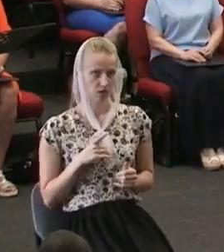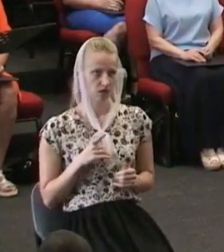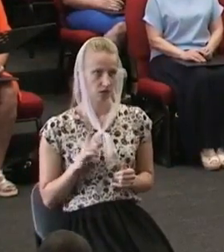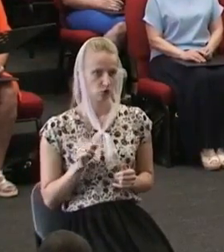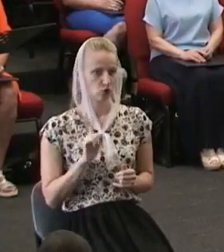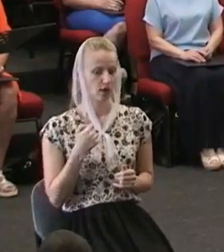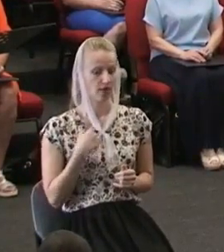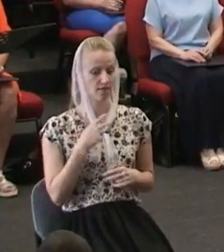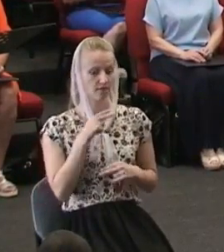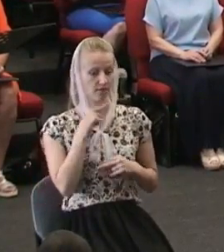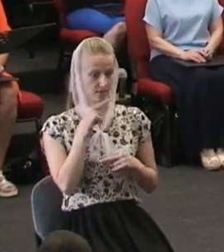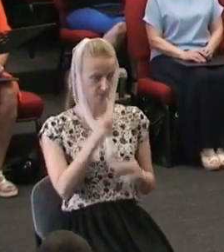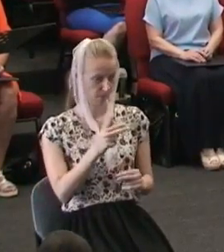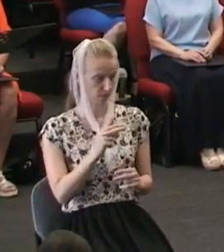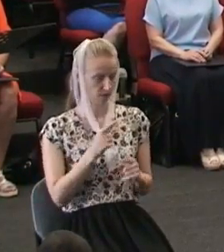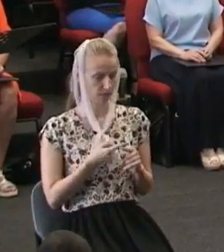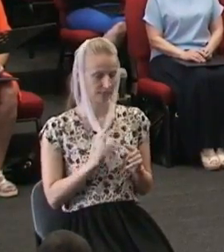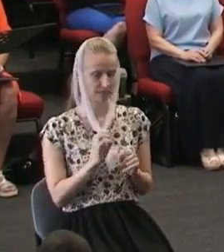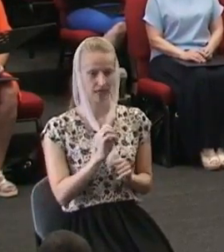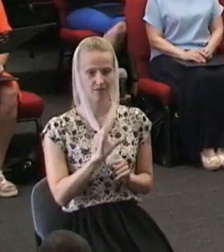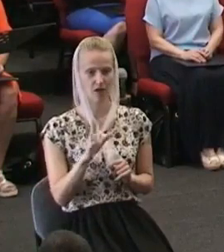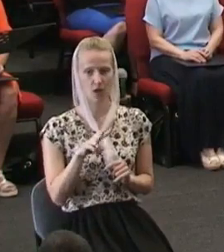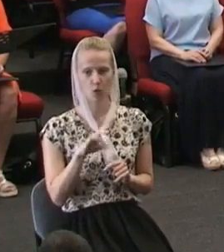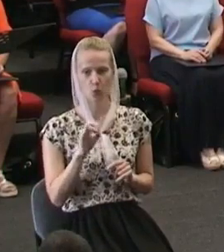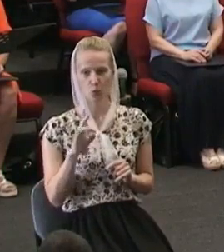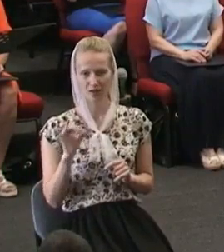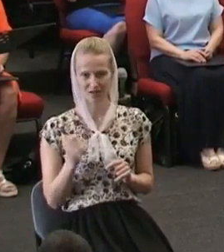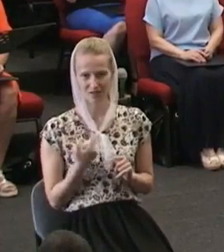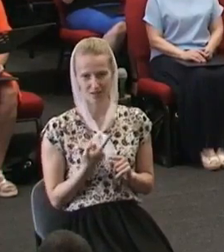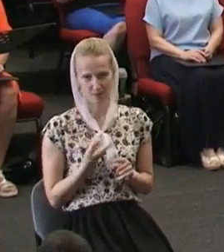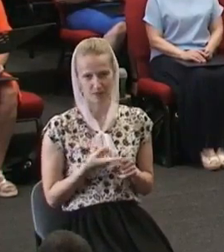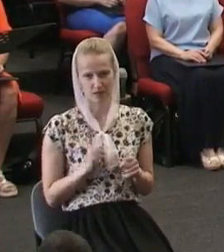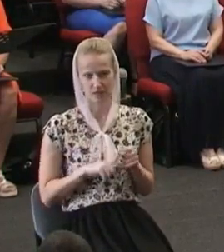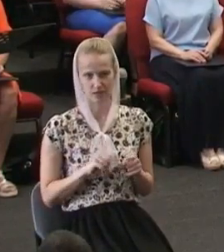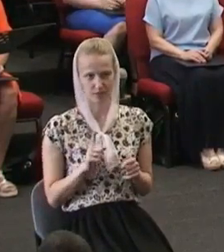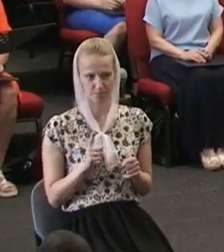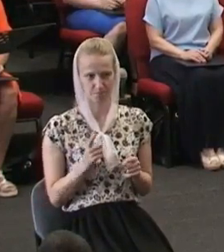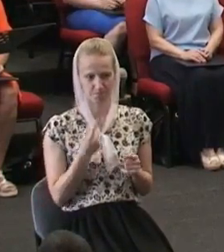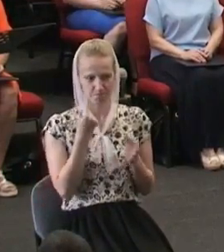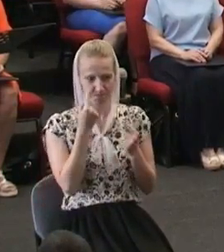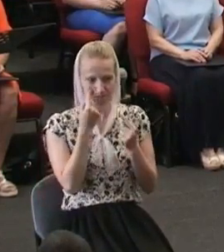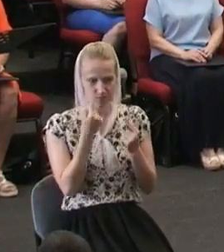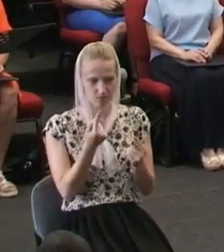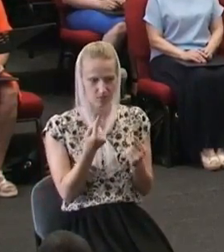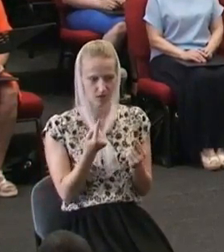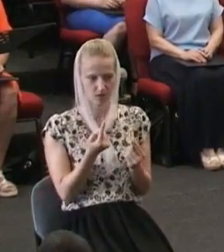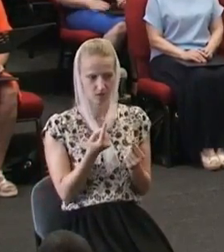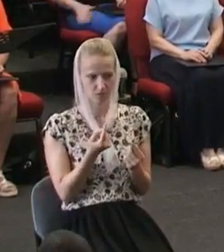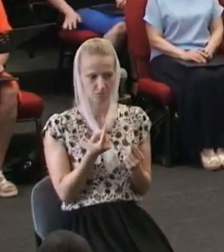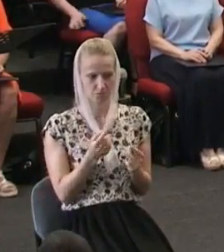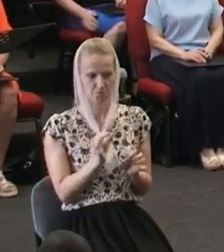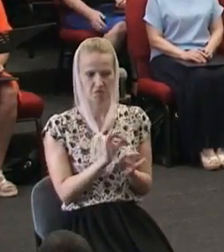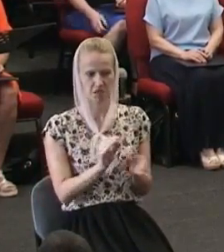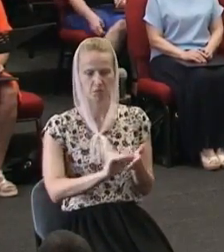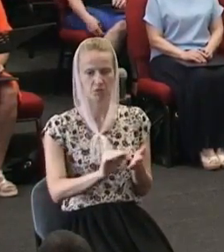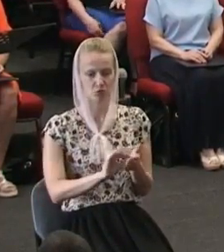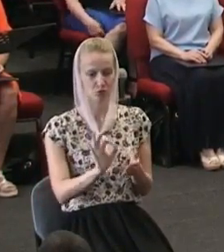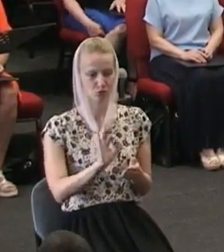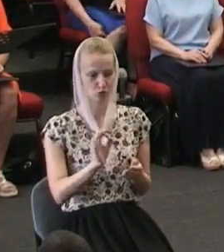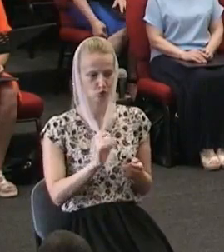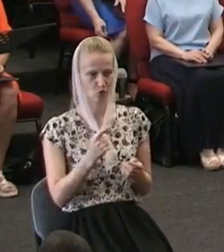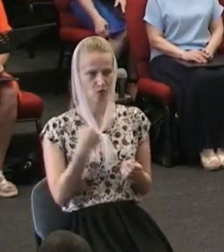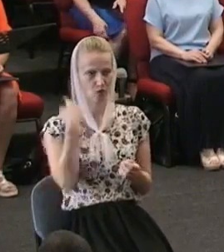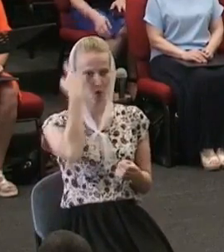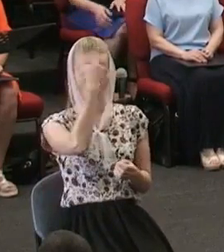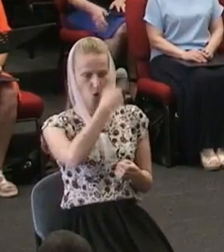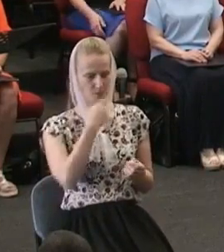я звертаю увагу, це от в Євангелії Луки, це досить гарно виражено, це про те, що змінився образ